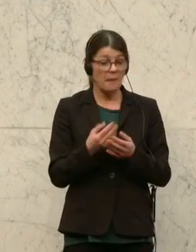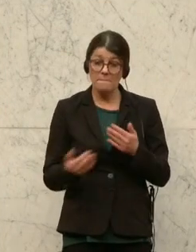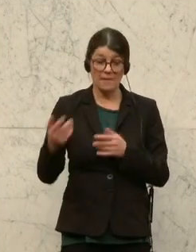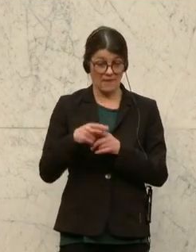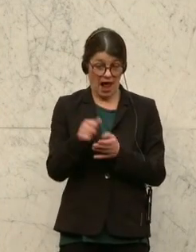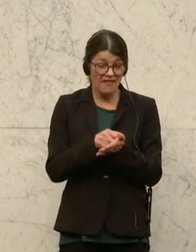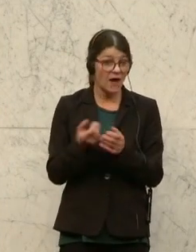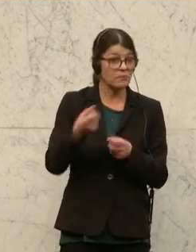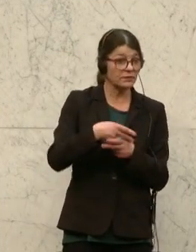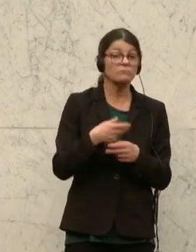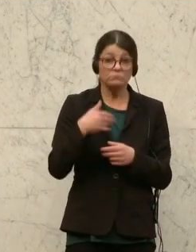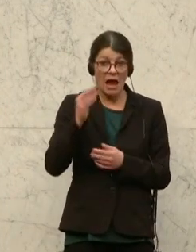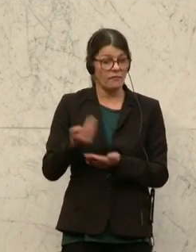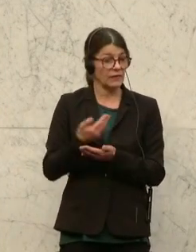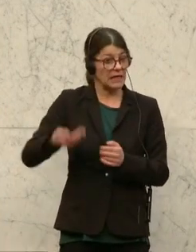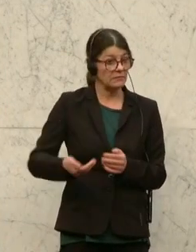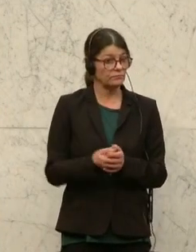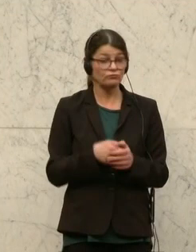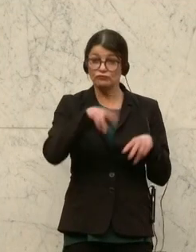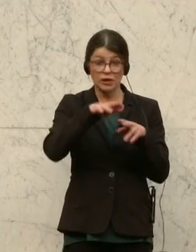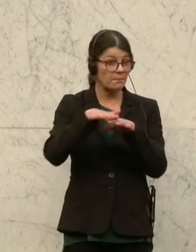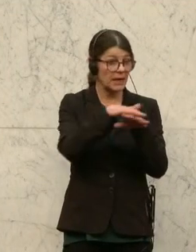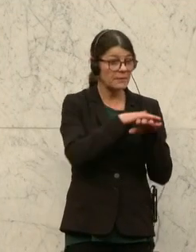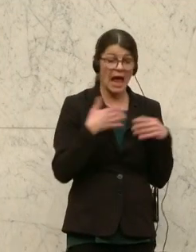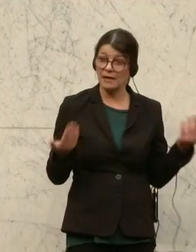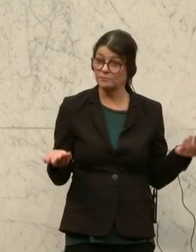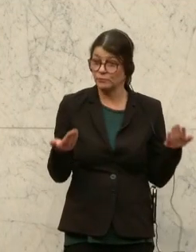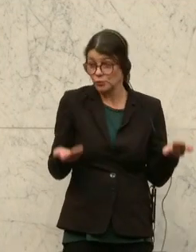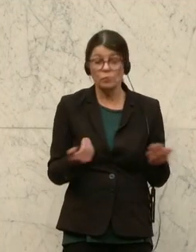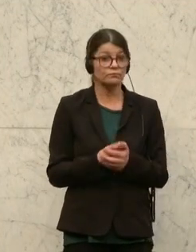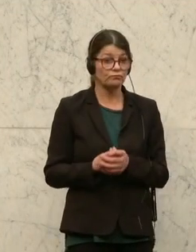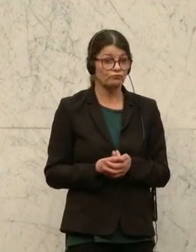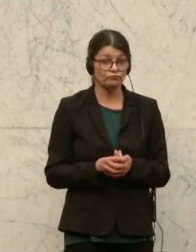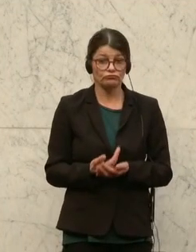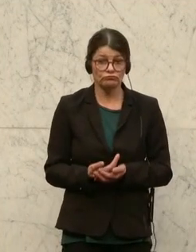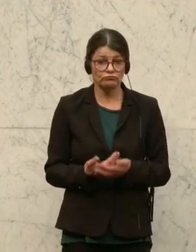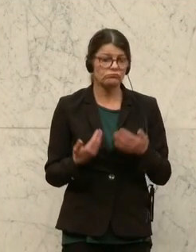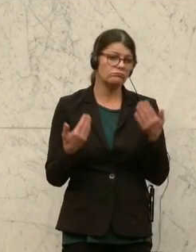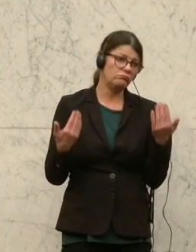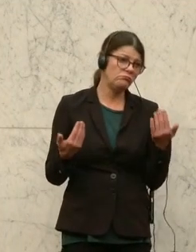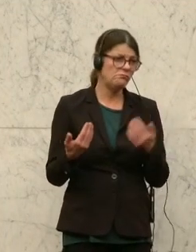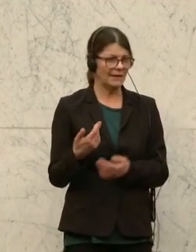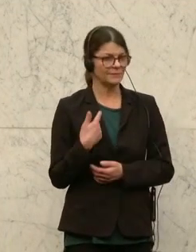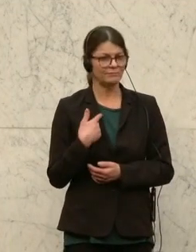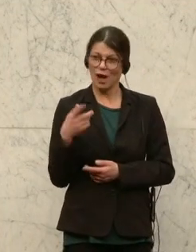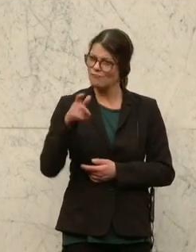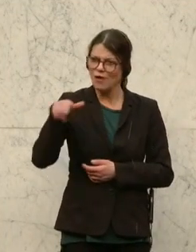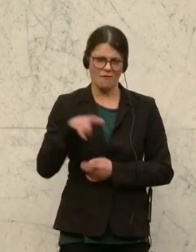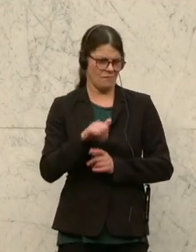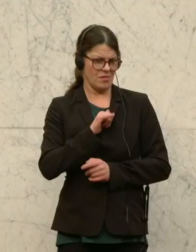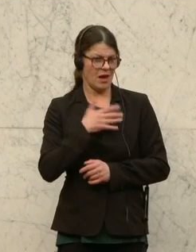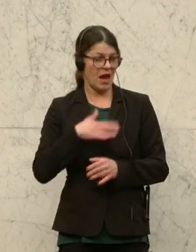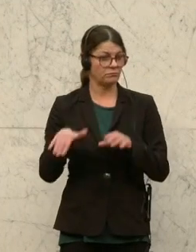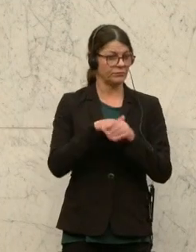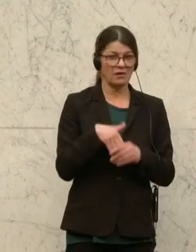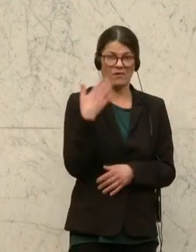Einstiegsgehälter an mehreren Stellen so hergebracht. Dass wir auch attraktiv sind, was ja früher